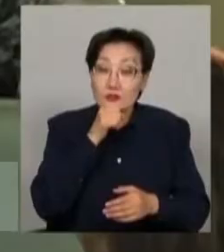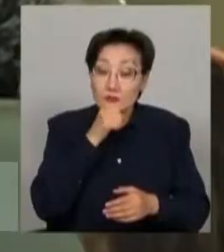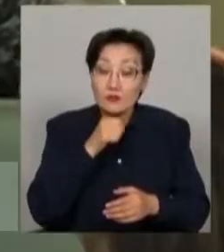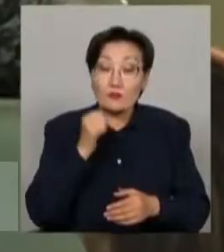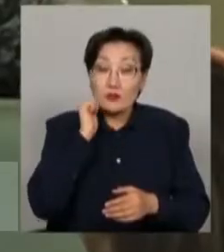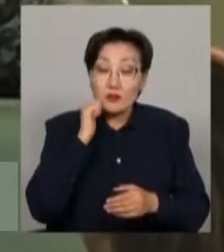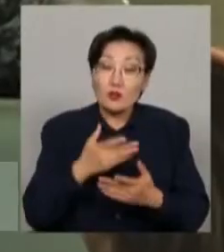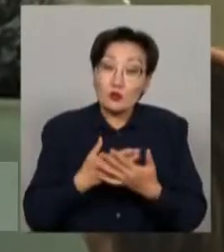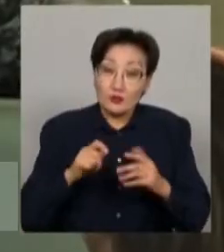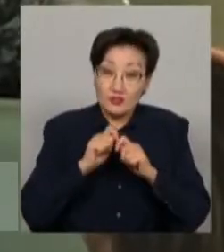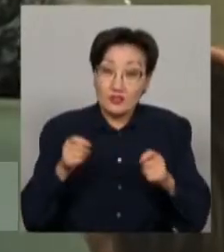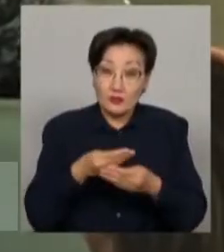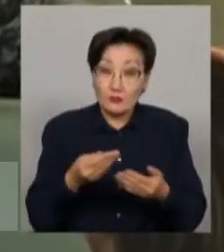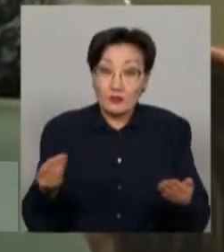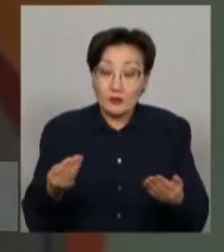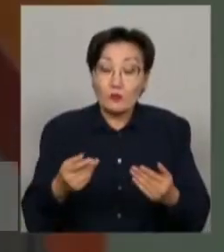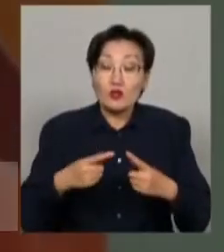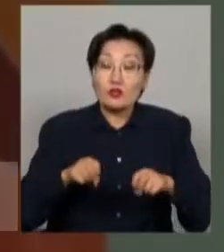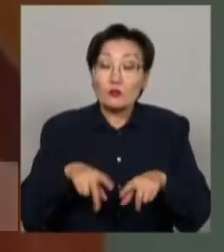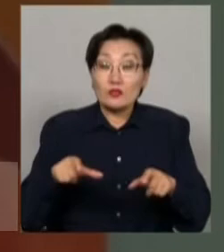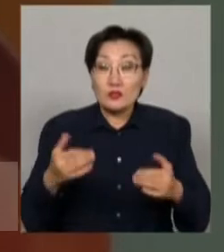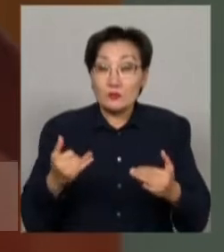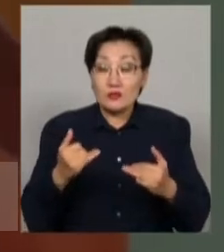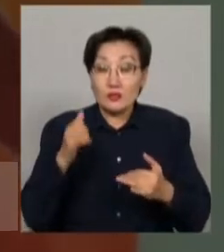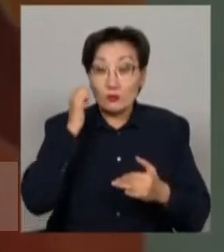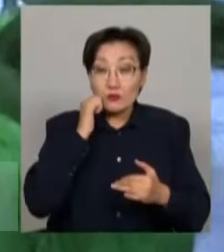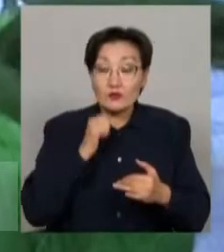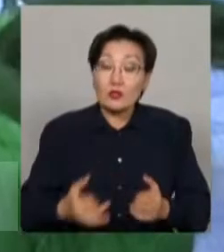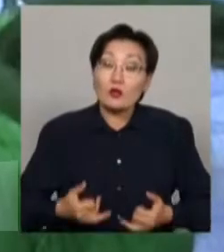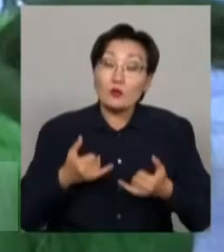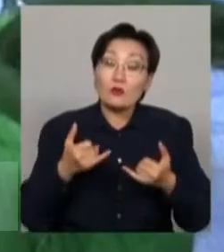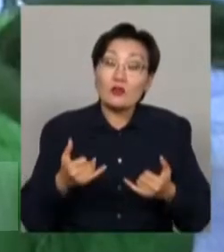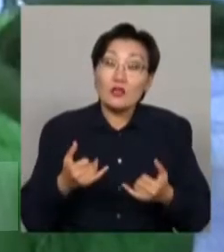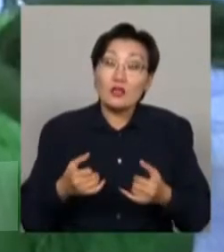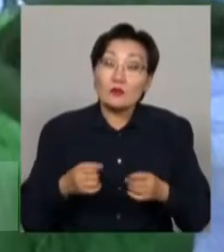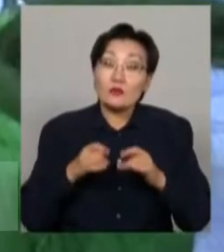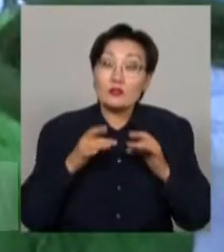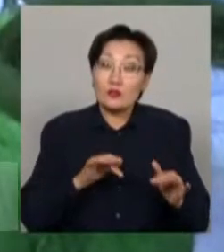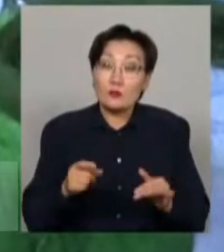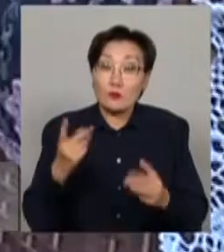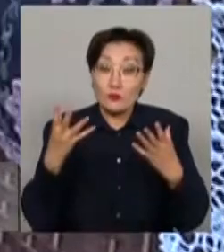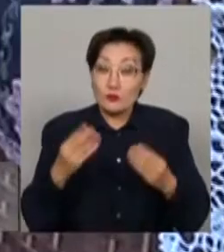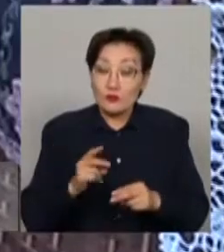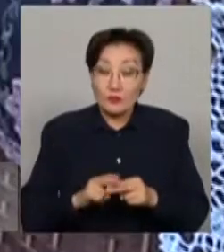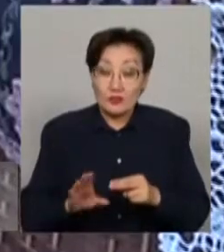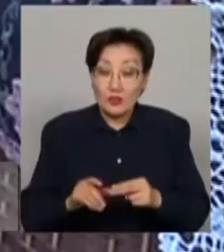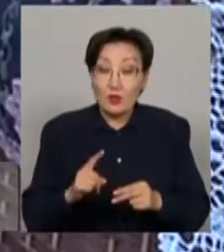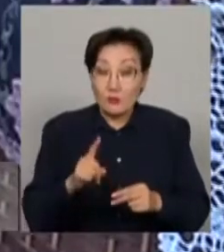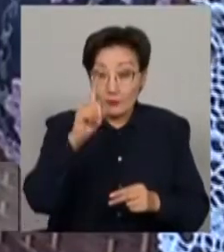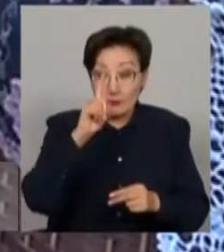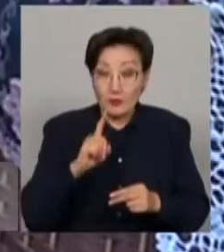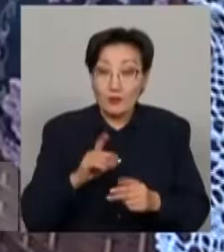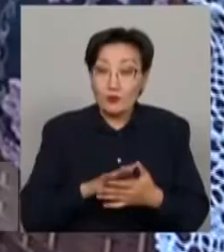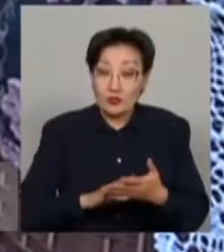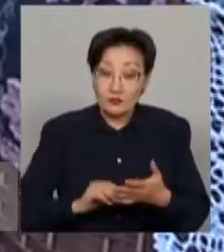түрлі сыйлықтар үлестірілді. Орталық мамандарының сөзінше, қазыналық қарттардың құрметіне арналған мереке бір күнмен шектелмей, бір ай бойы